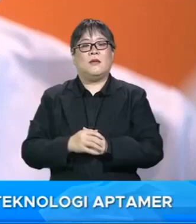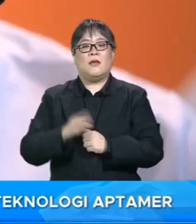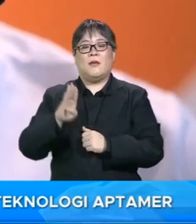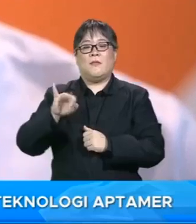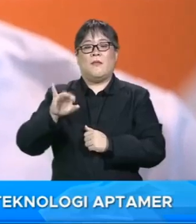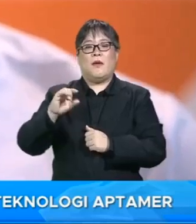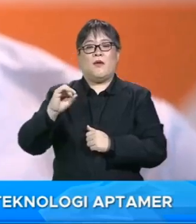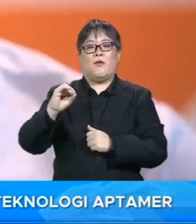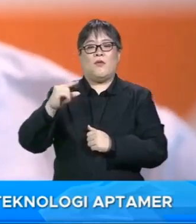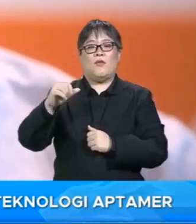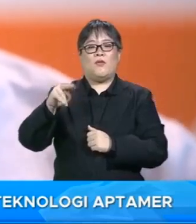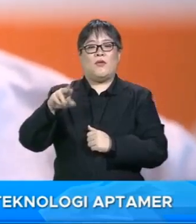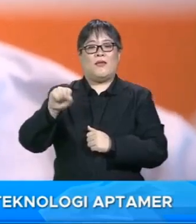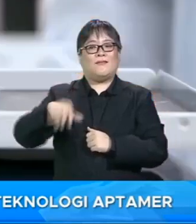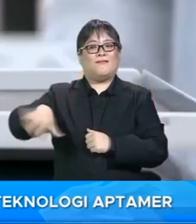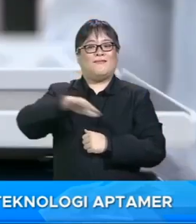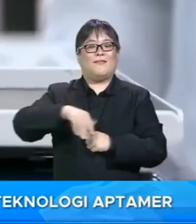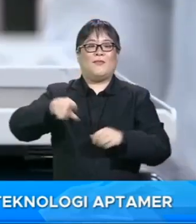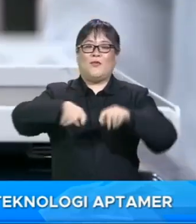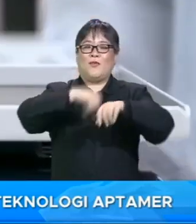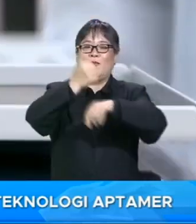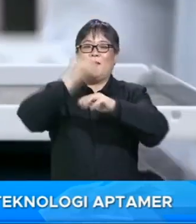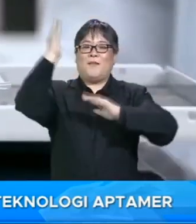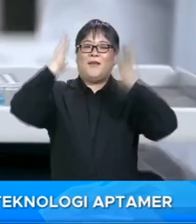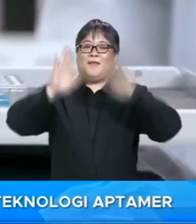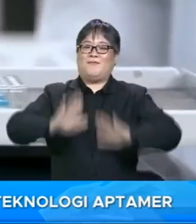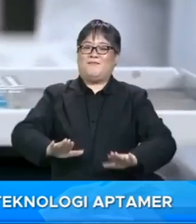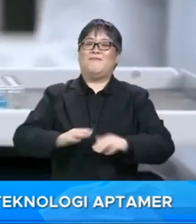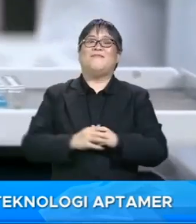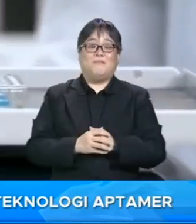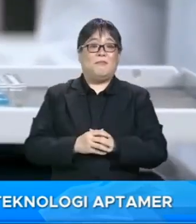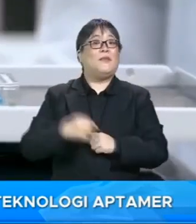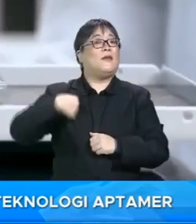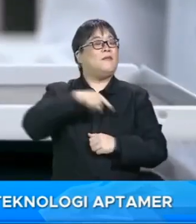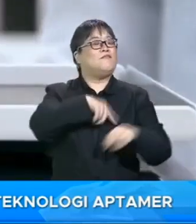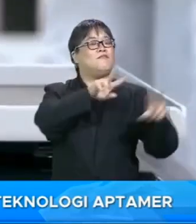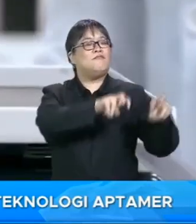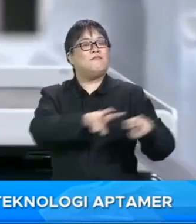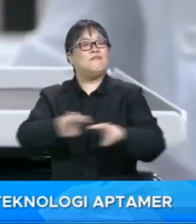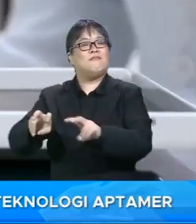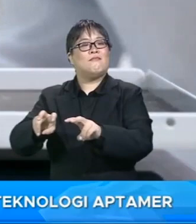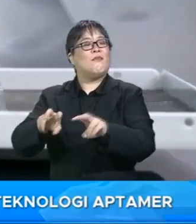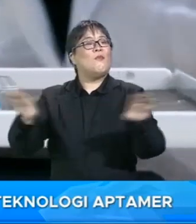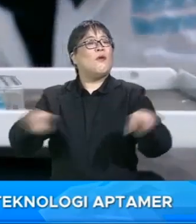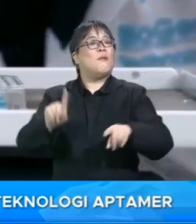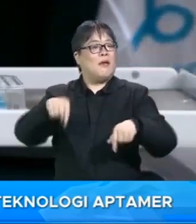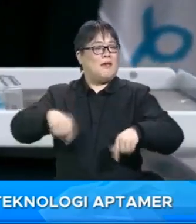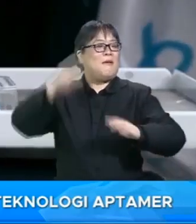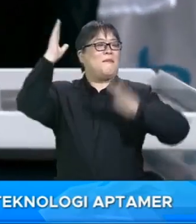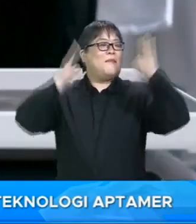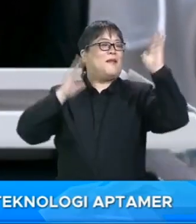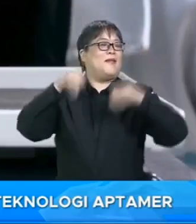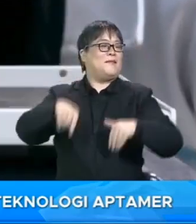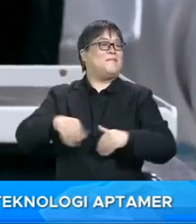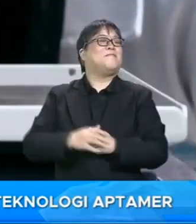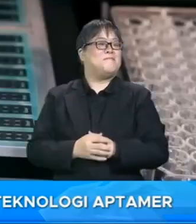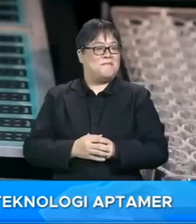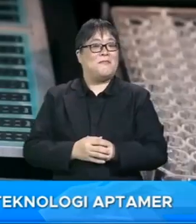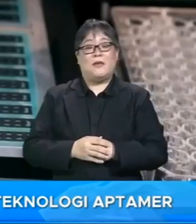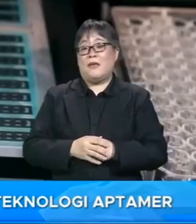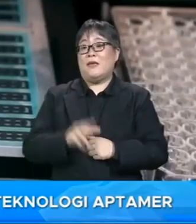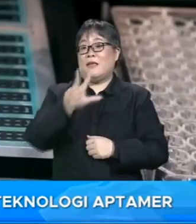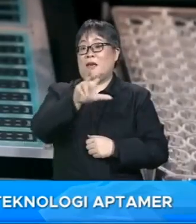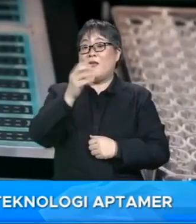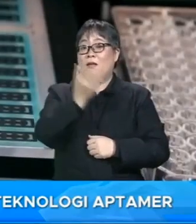Biogene dibina oleh local talent. Hasil daripada kajian kita, semua kita buat dekat Malaysia. So yang 300